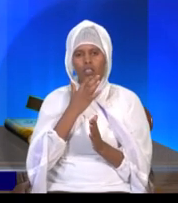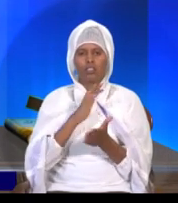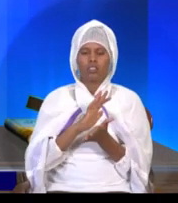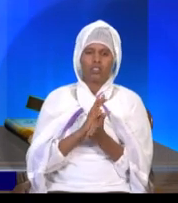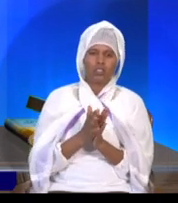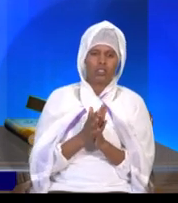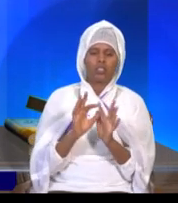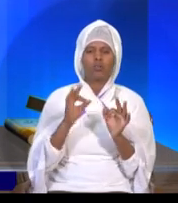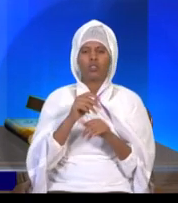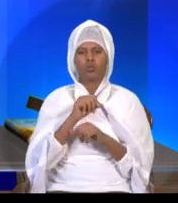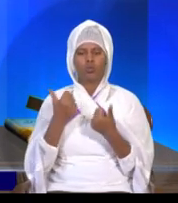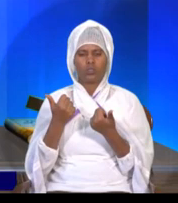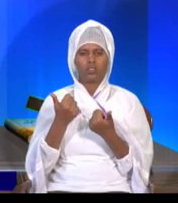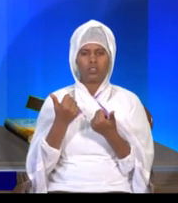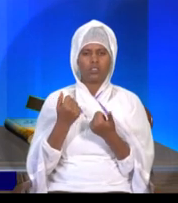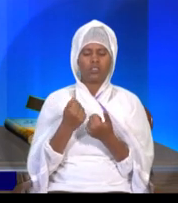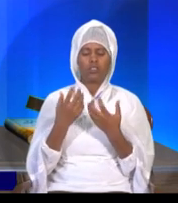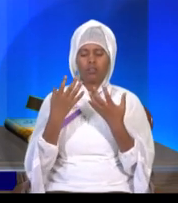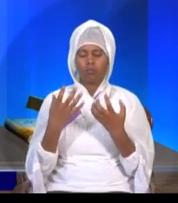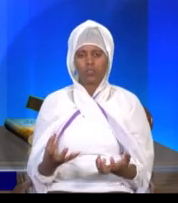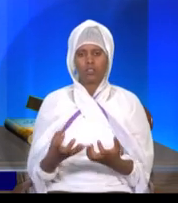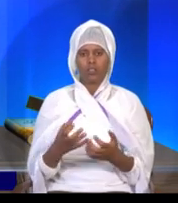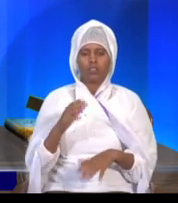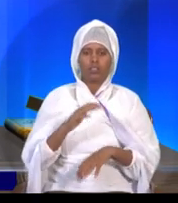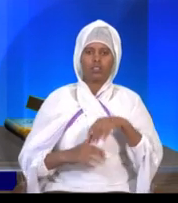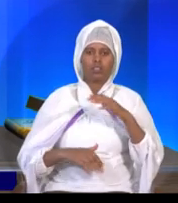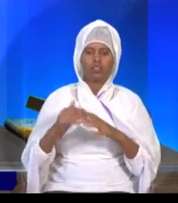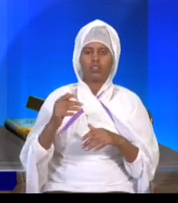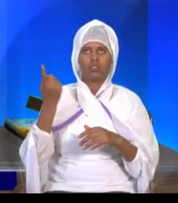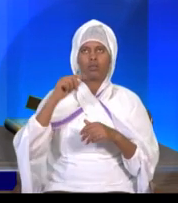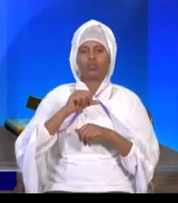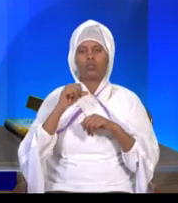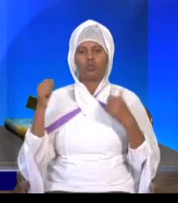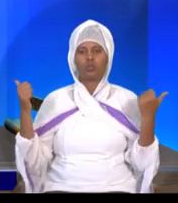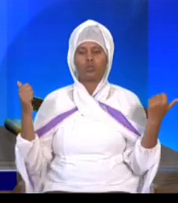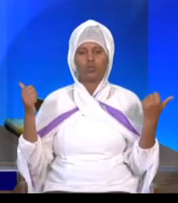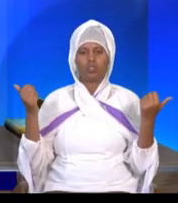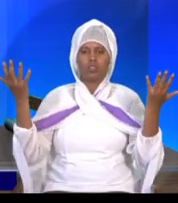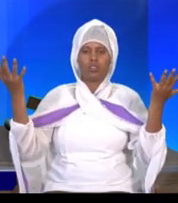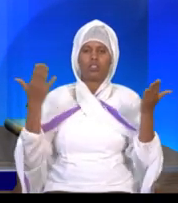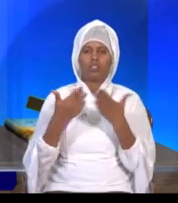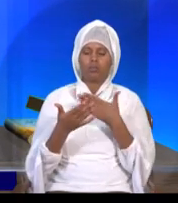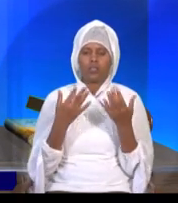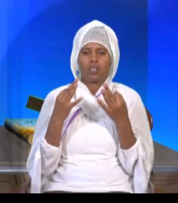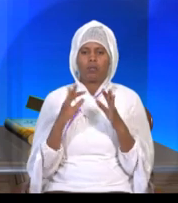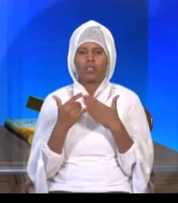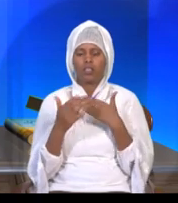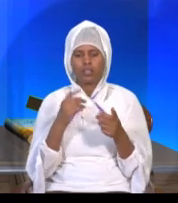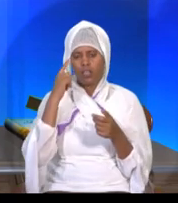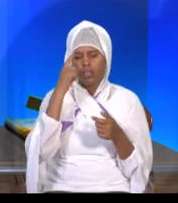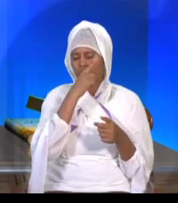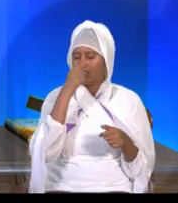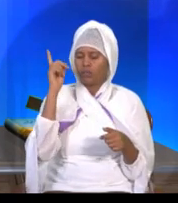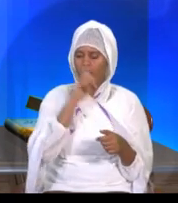ልሳነይ እግዚኣብሔር ኢሉ ከመይ ኢሉ ክፅውዕ ዝረኸሰ ኣእዳወይ ከመይ ኢሉ እግዚኣብሔር ኢሉ ናባኻ ክዝርጋሕ